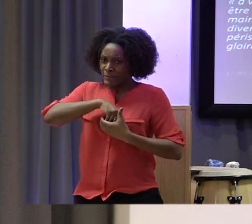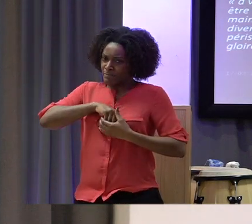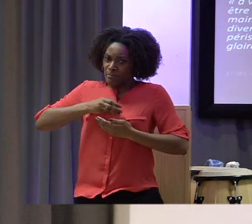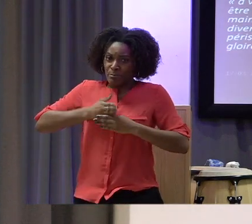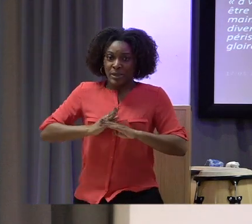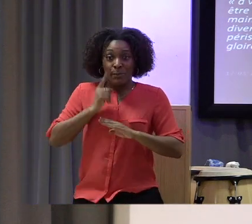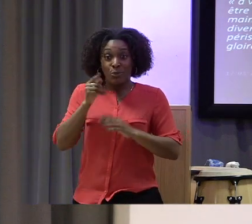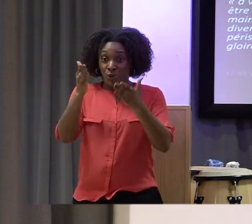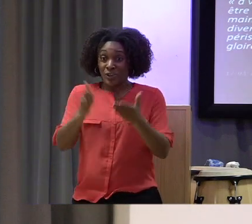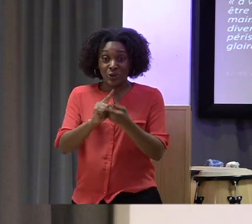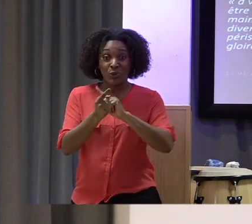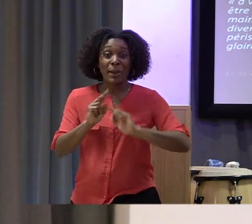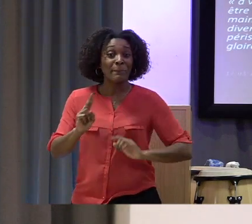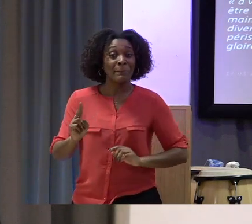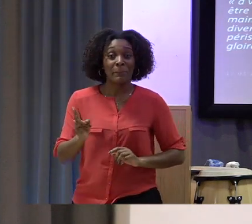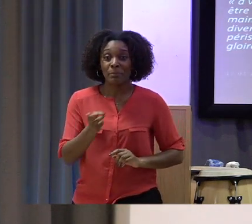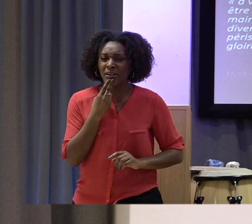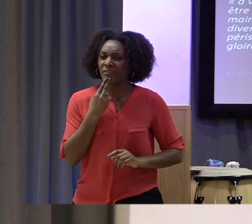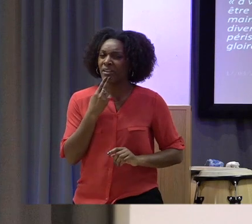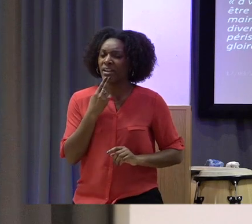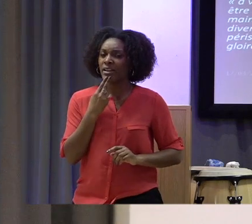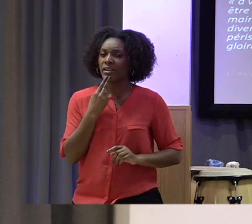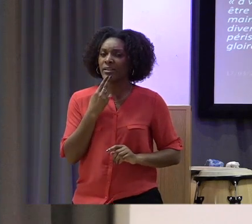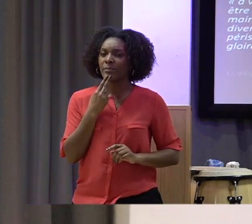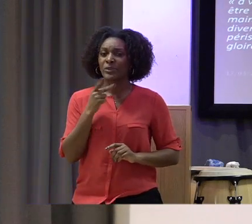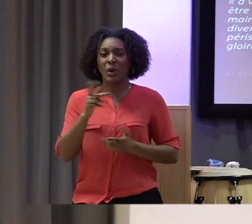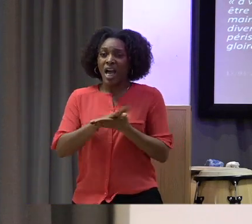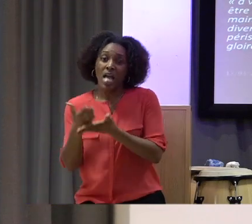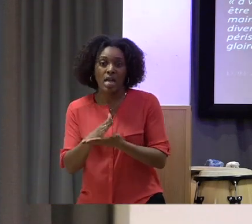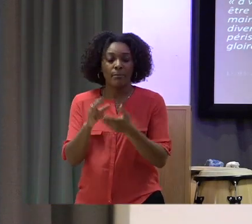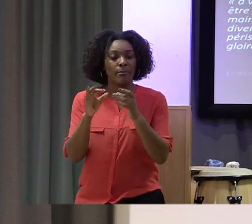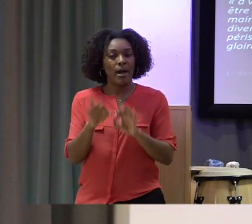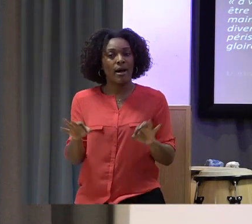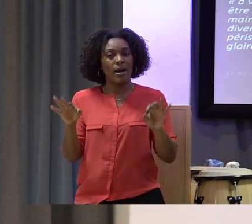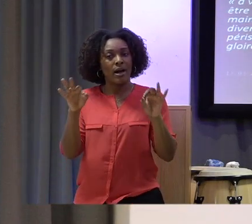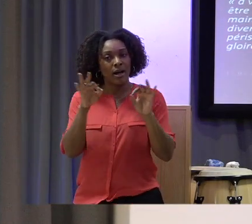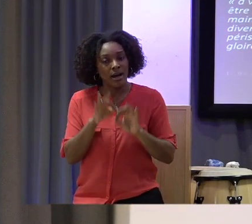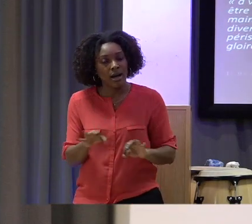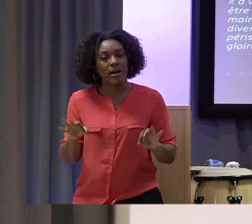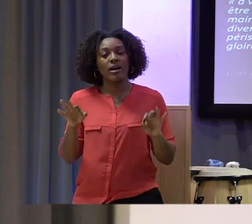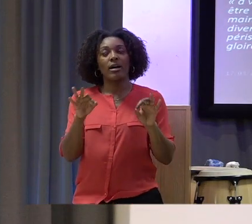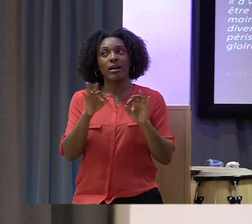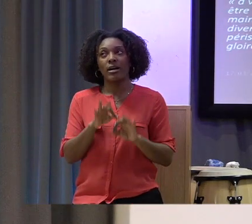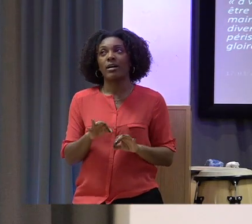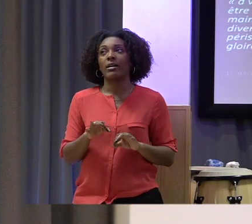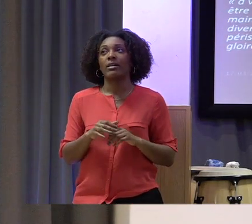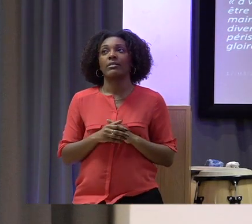que vous soyez parfaits et accomplis sans faillir en rien. »